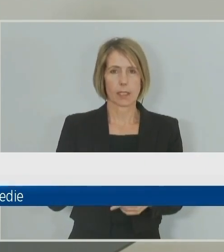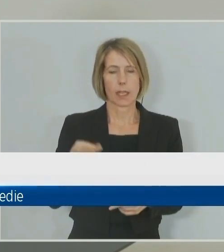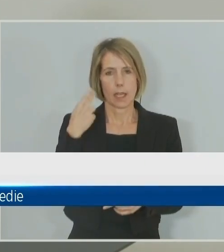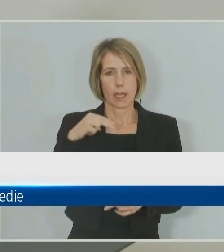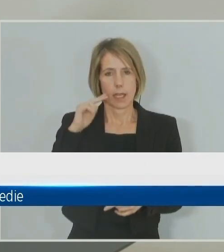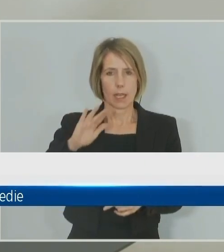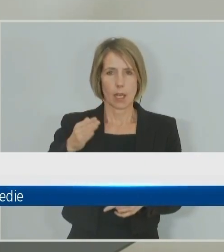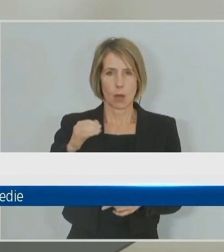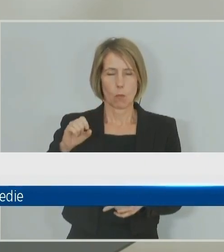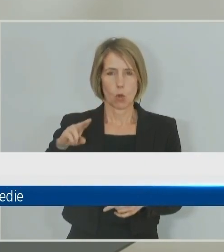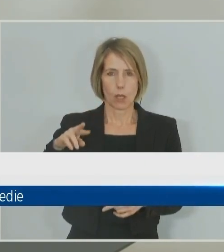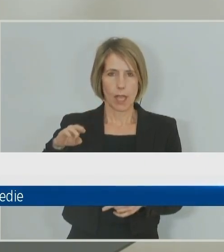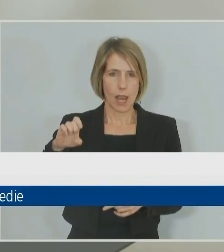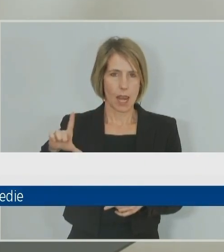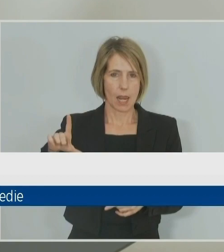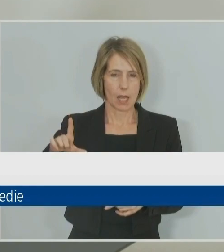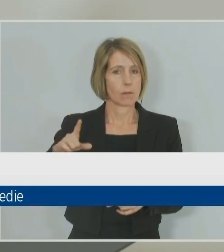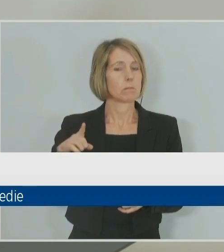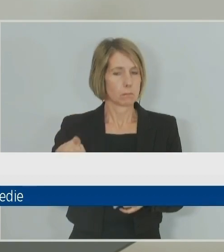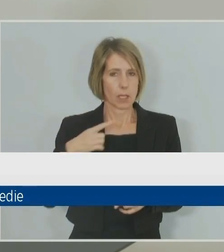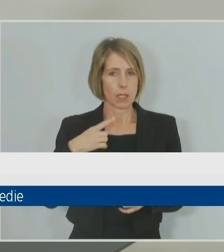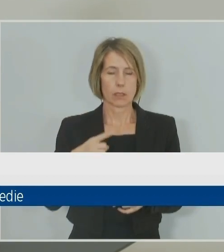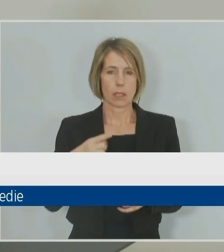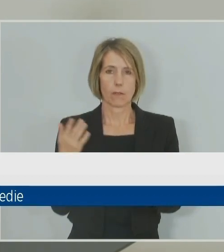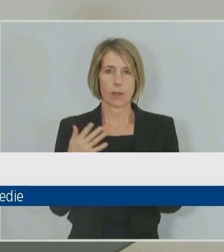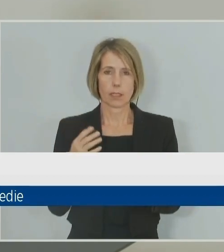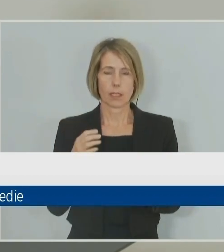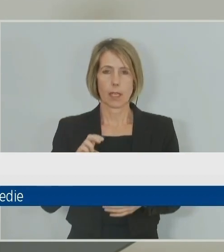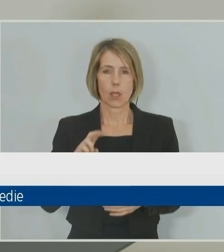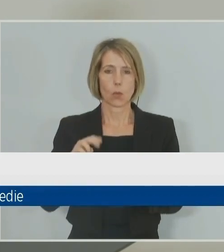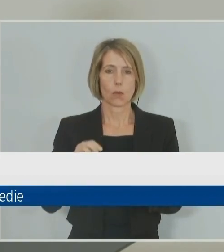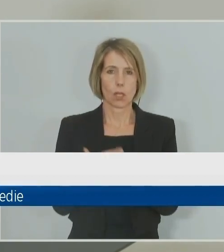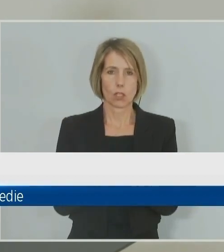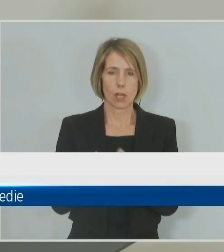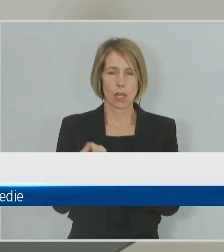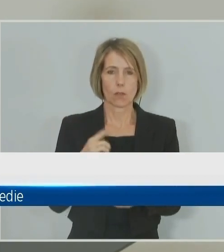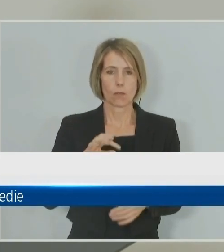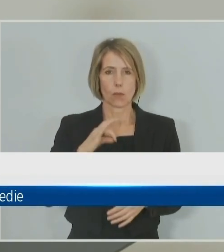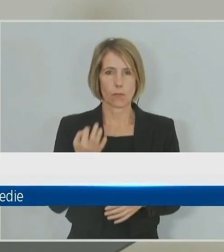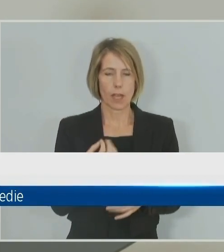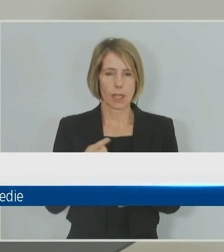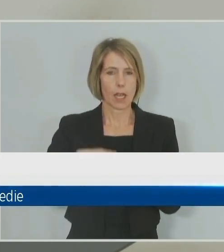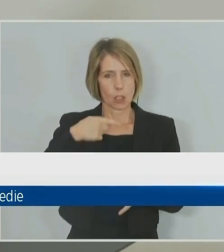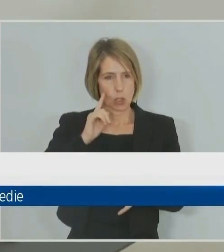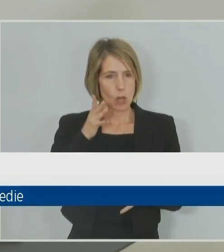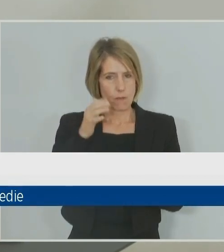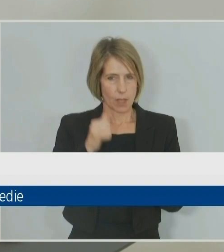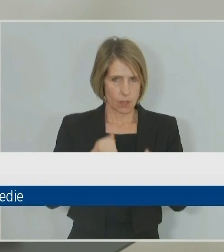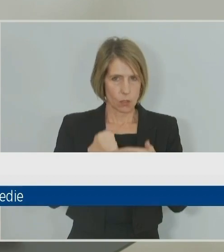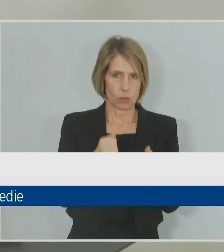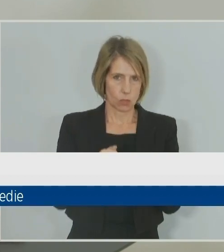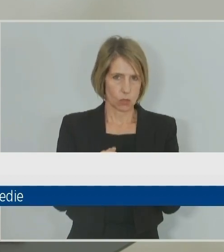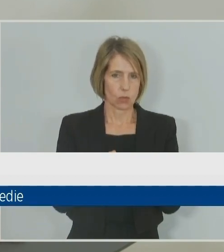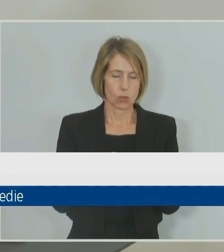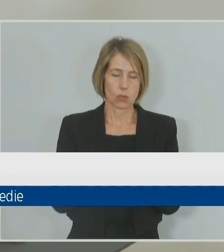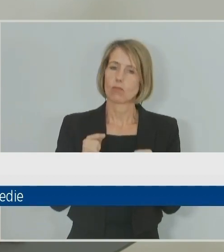ne besojmë që është bazë mirë këj propozim për të vazhduar me